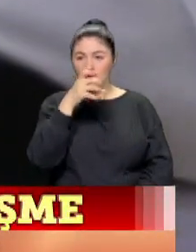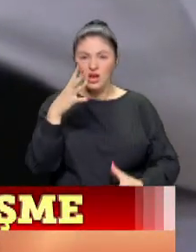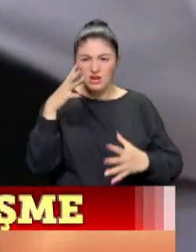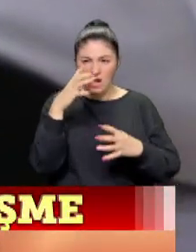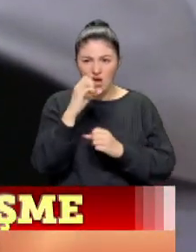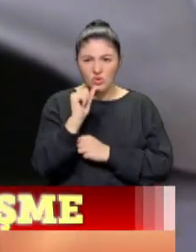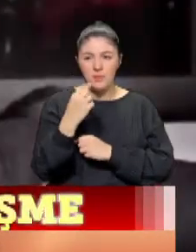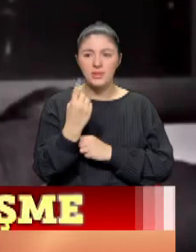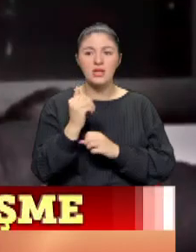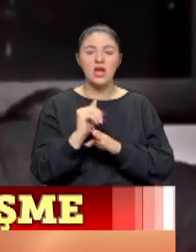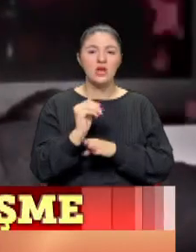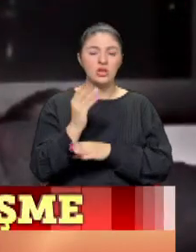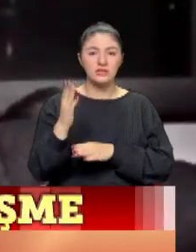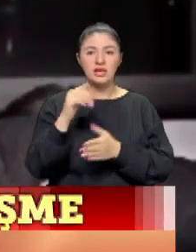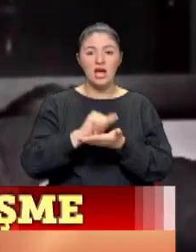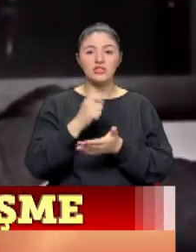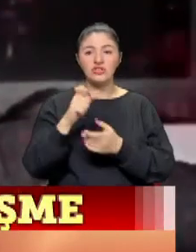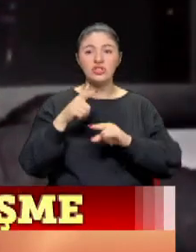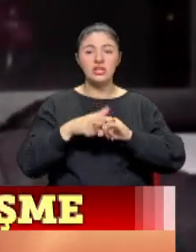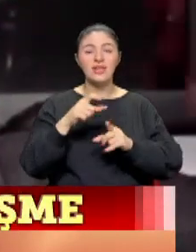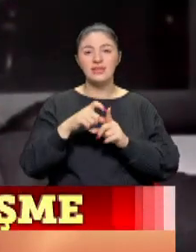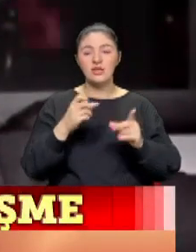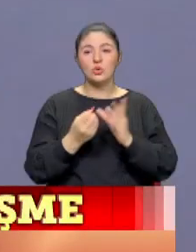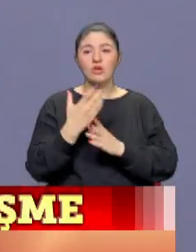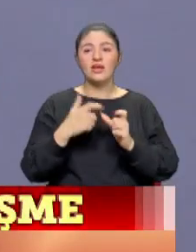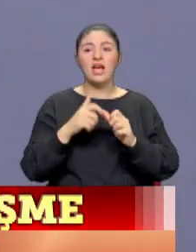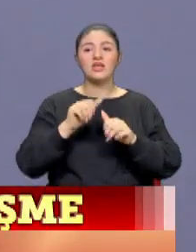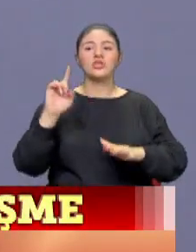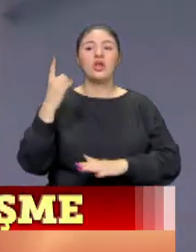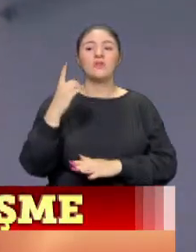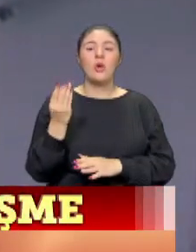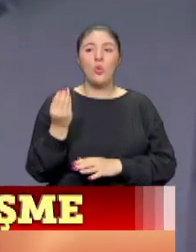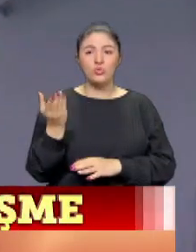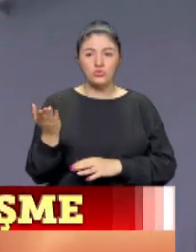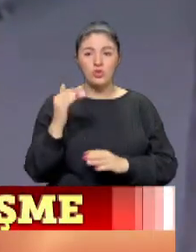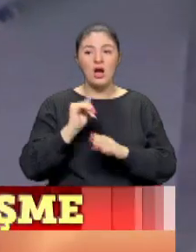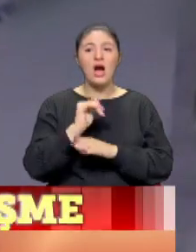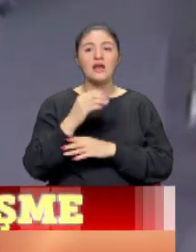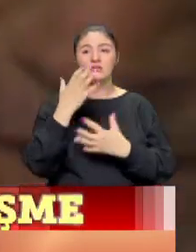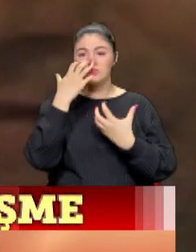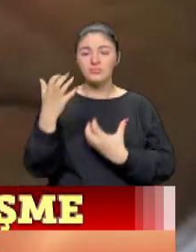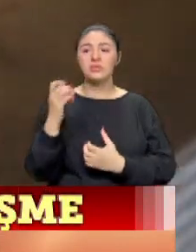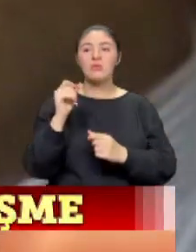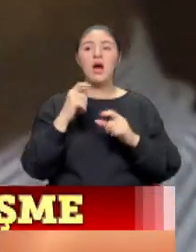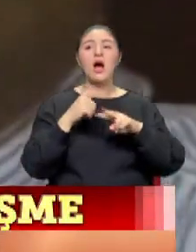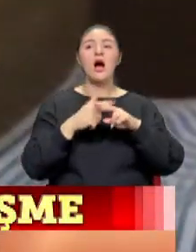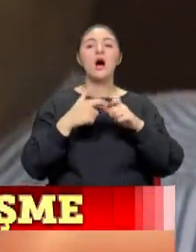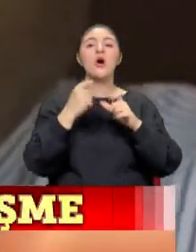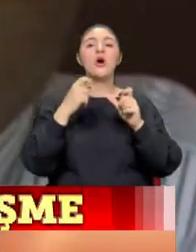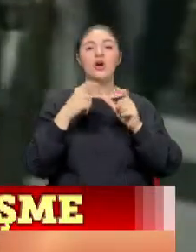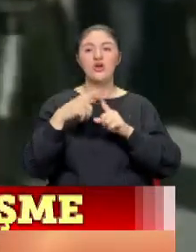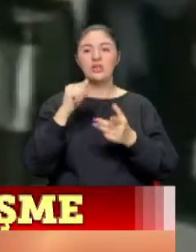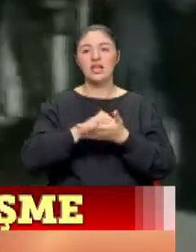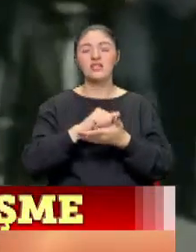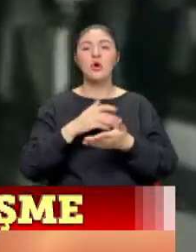karanlık günlerinden birini yaşadı. Gazeteci Hrant Dink, kurucusu ve genel yayın yönetmeni olduğu, hayatını adadığı Agos gazetesi önünde